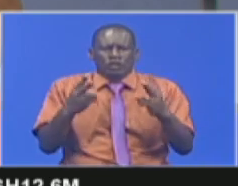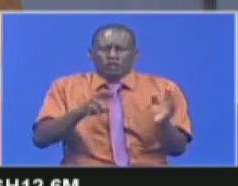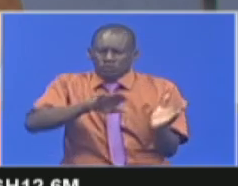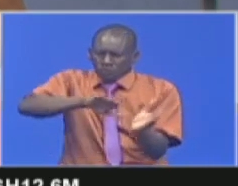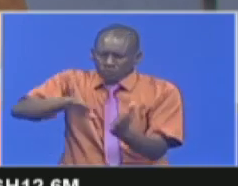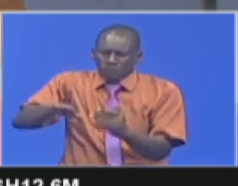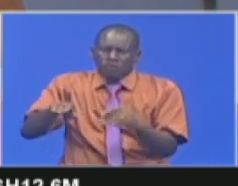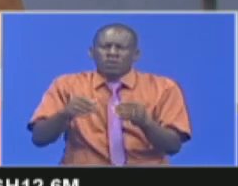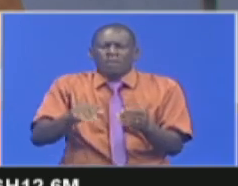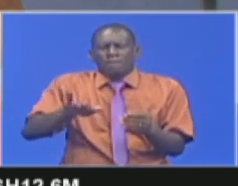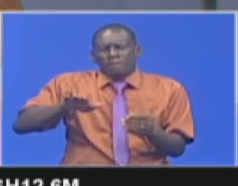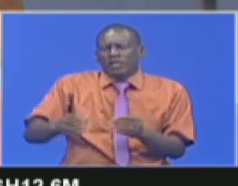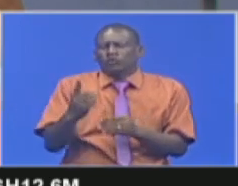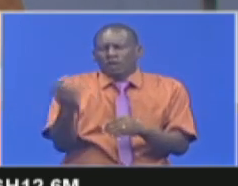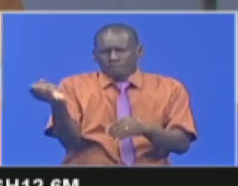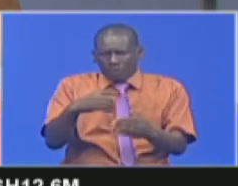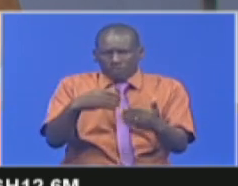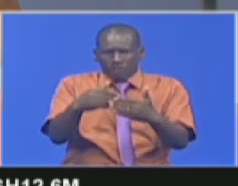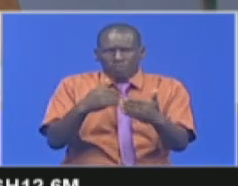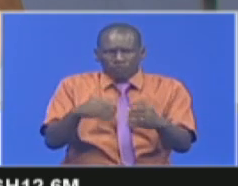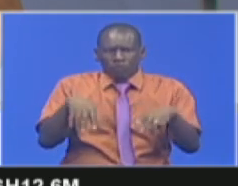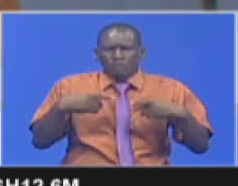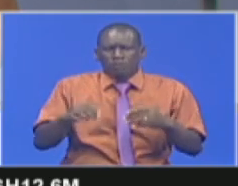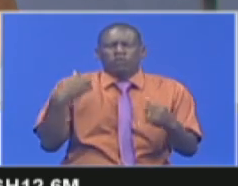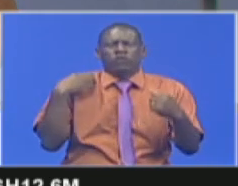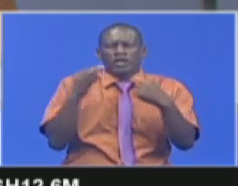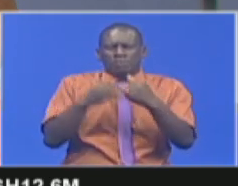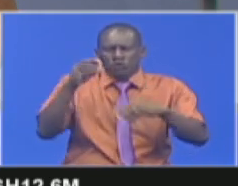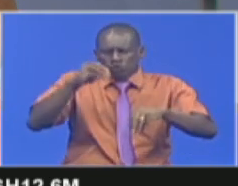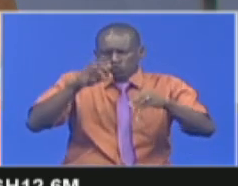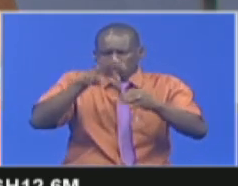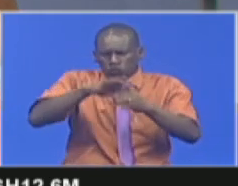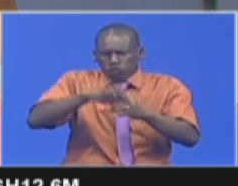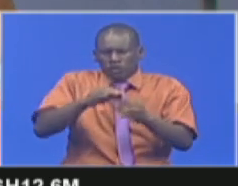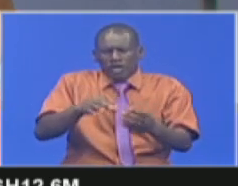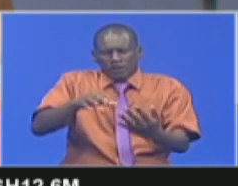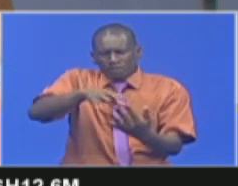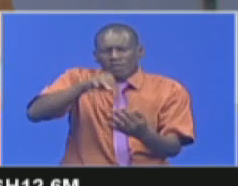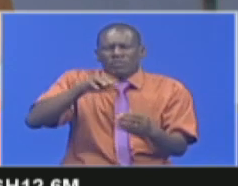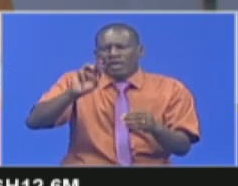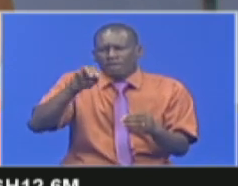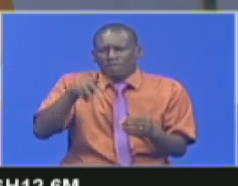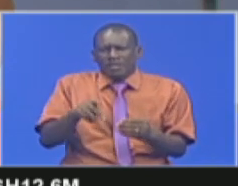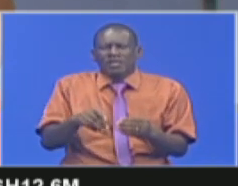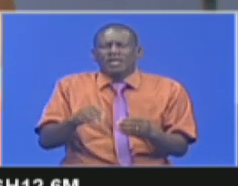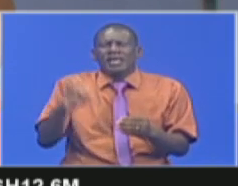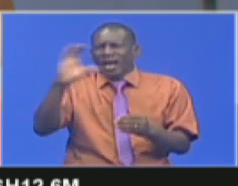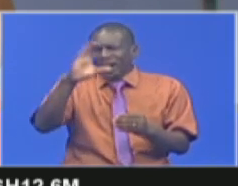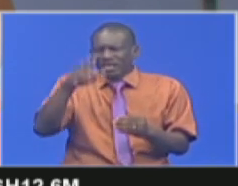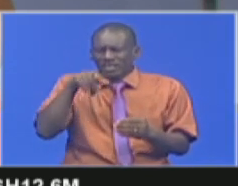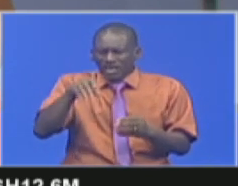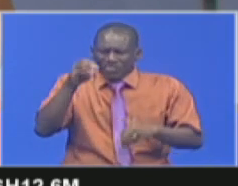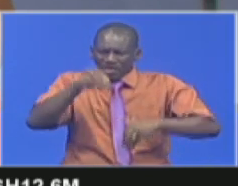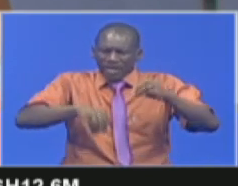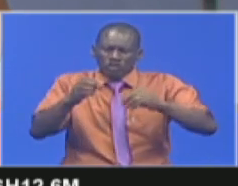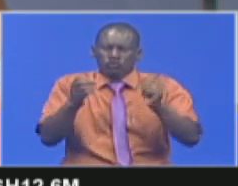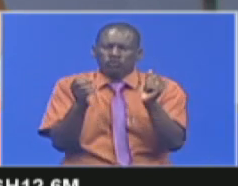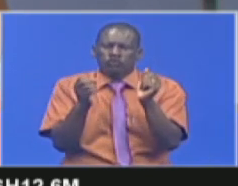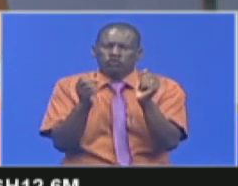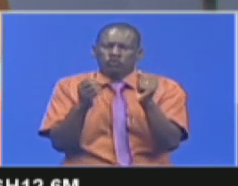Huku ukiwa umesalia mwezi mmoja kabla ya wakaazi wa Kibra kupiga kura na kumchagua mbunge wao, wawaniaji wa kiti hicho kwenye uchaguzi mdogo wa Novemba